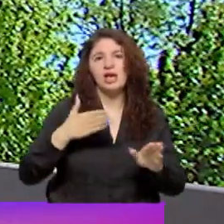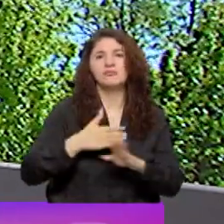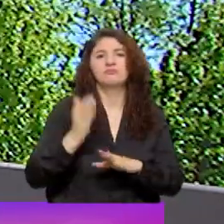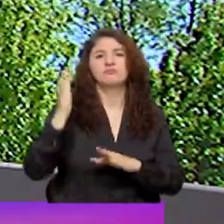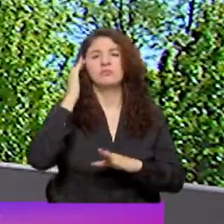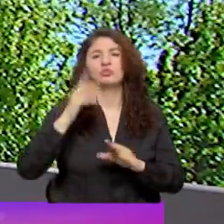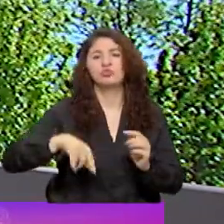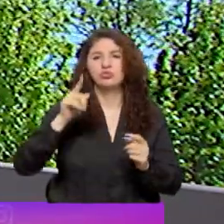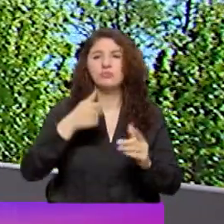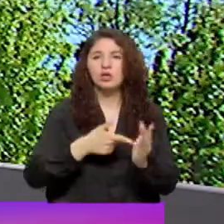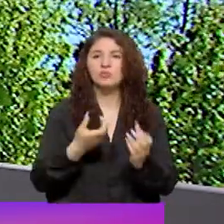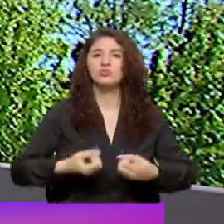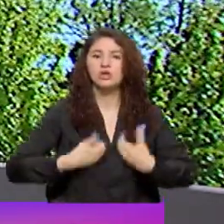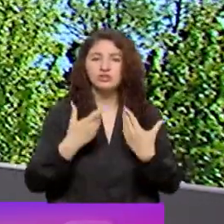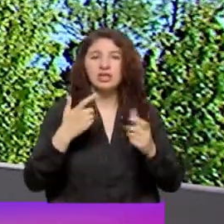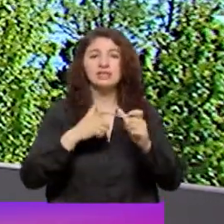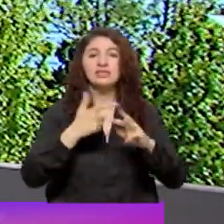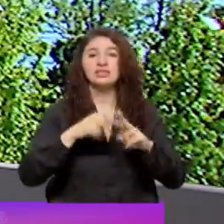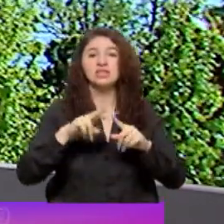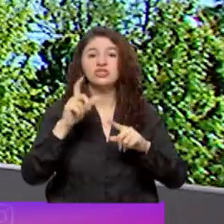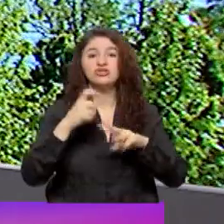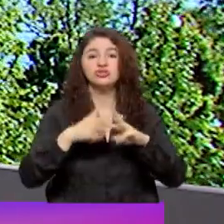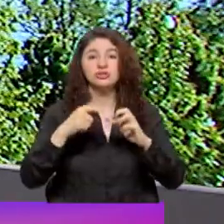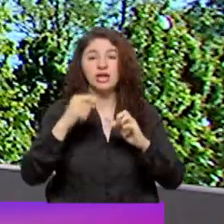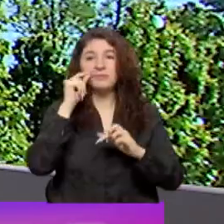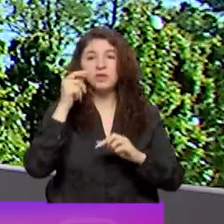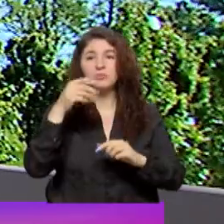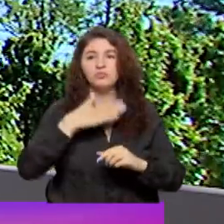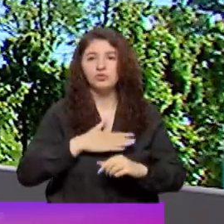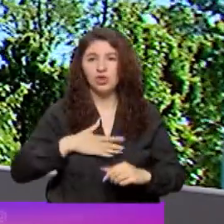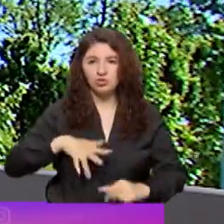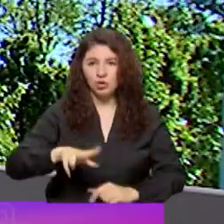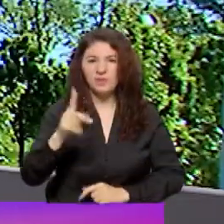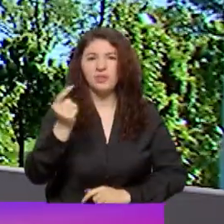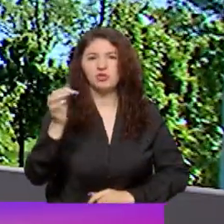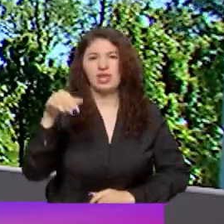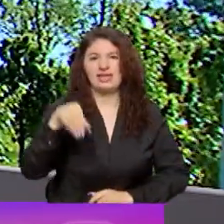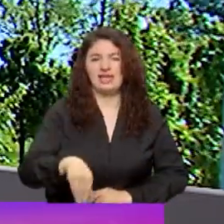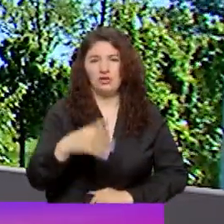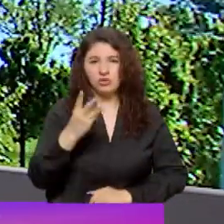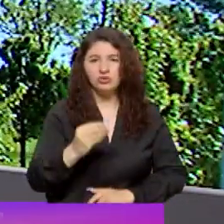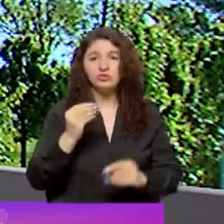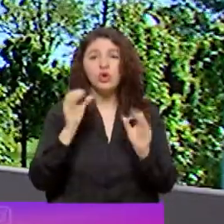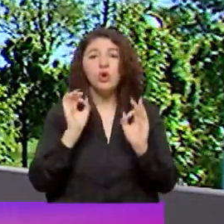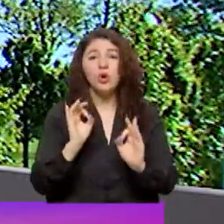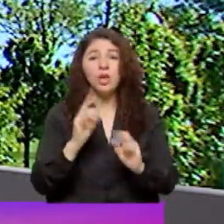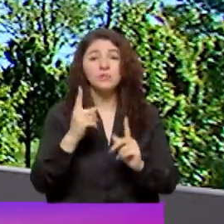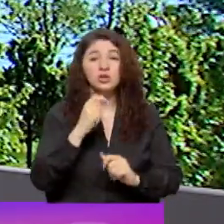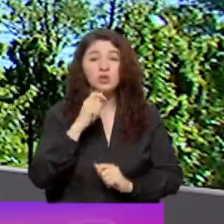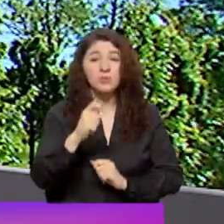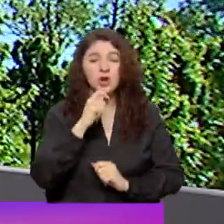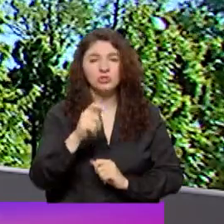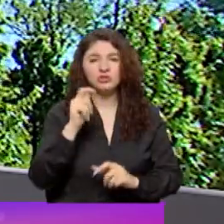maddesi tarım ve üretici Sencer Bey Bursa'dan yola çıktı Biraz sonra burada olacak efendim çok önemli bir